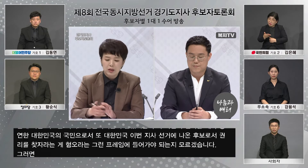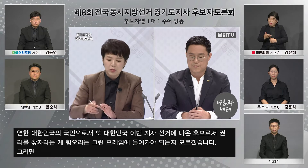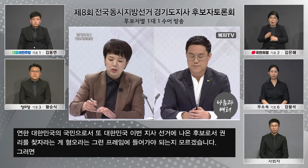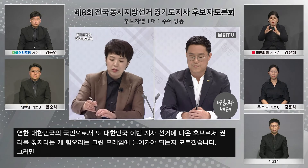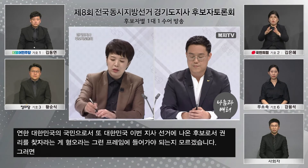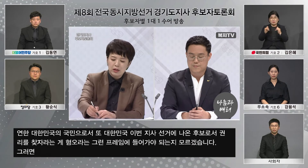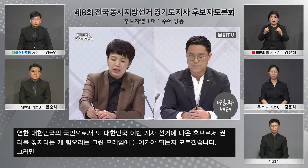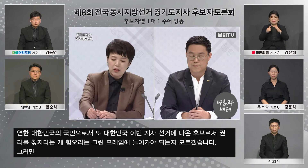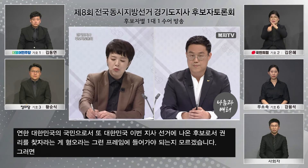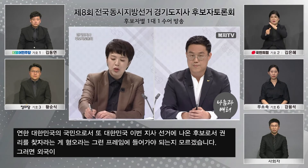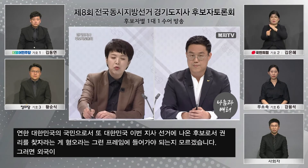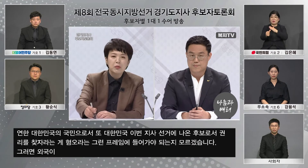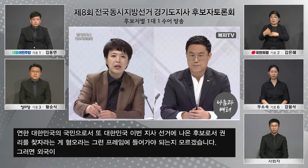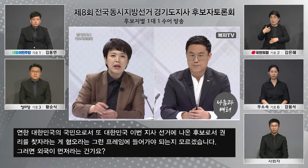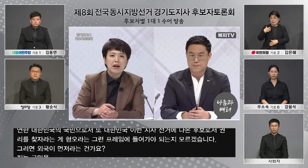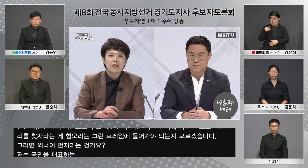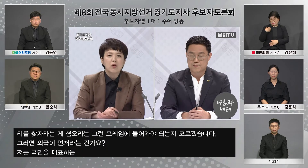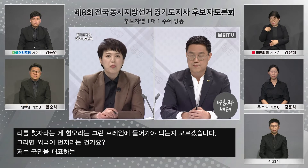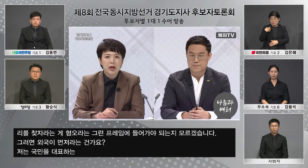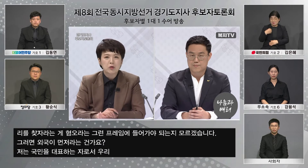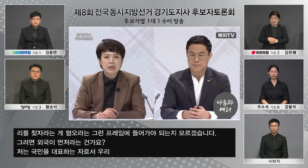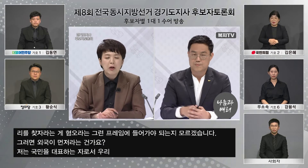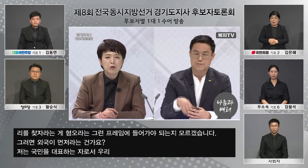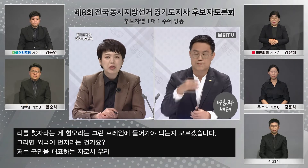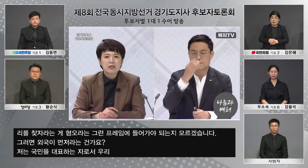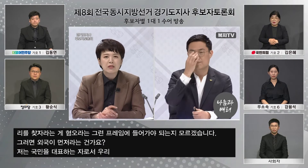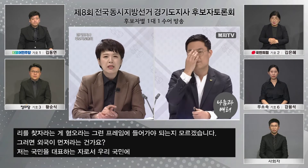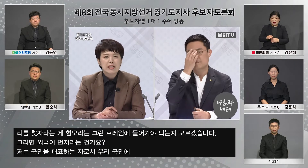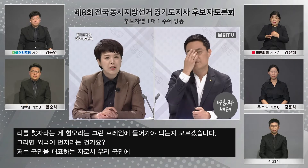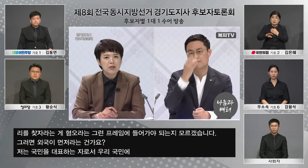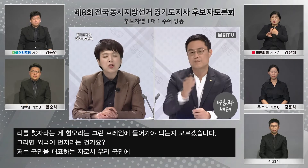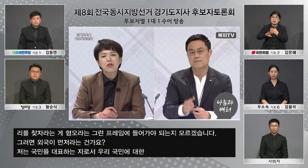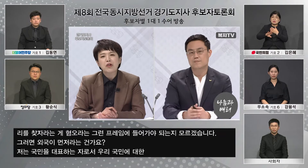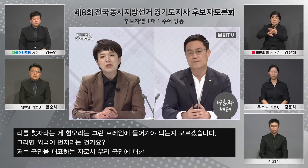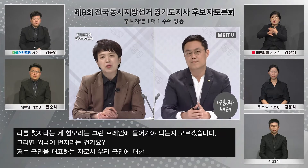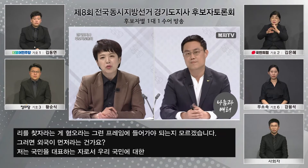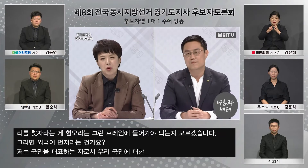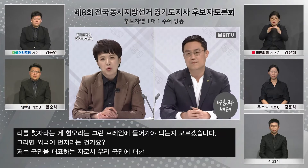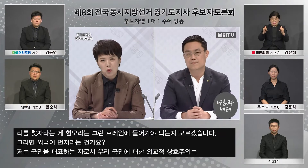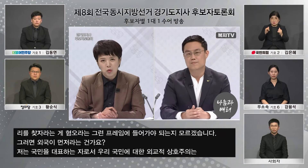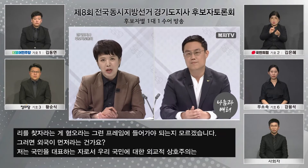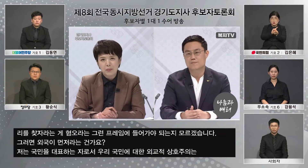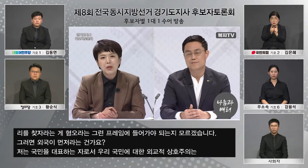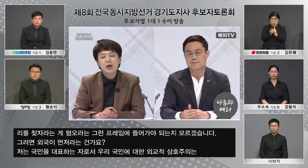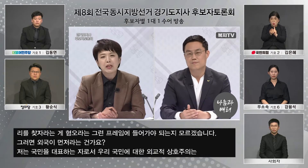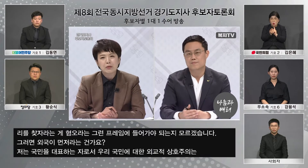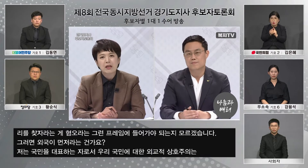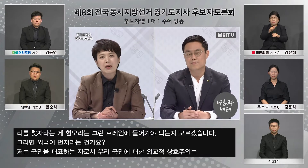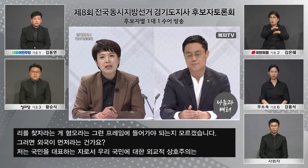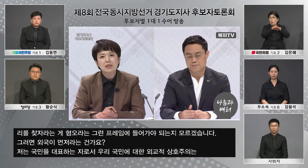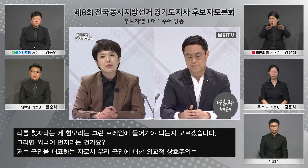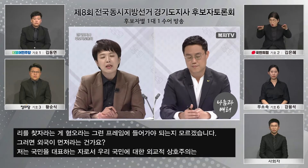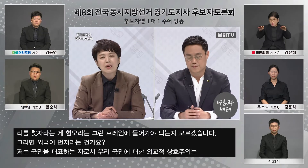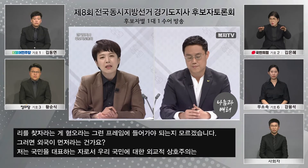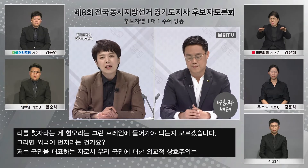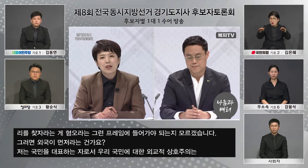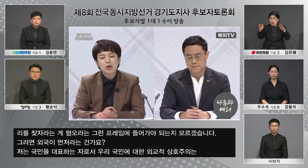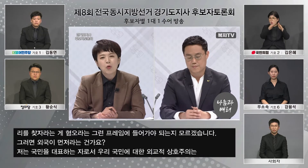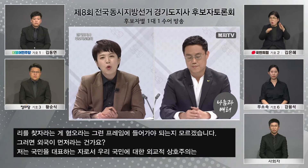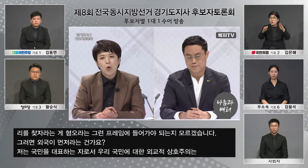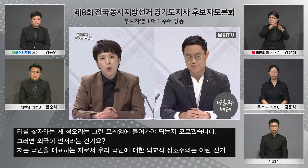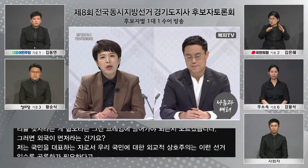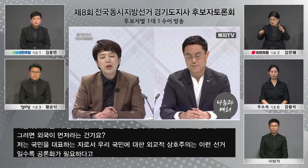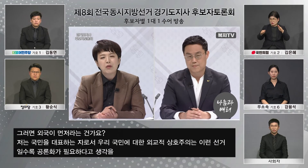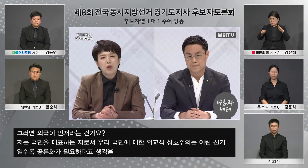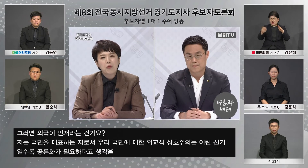대표하는 자로서 우리 국민에 대한 외교적 상호주의는 이런 선거일수록 더 공론화가 필요하다고 생각을 했습니다.